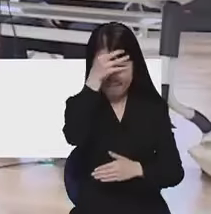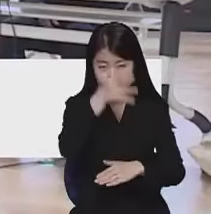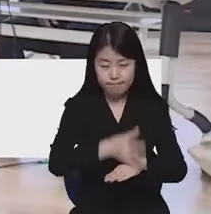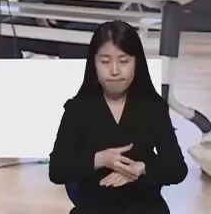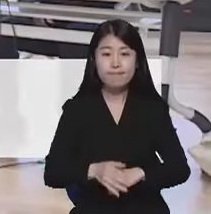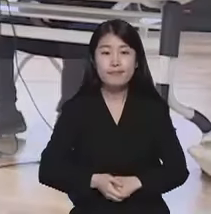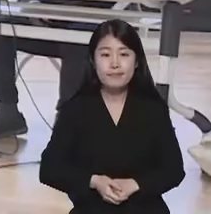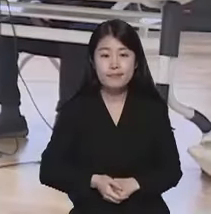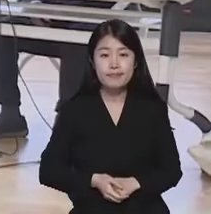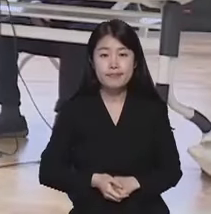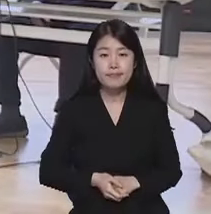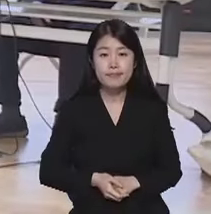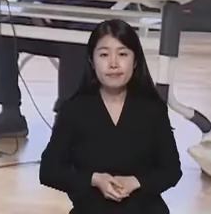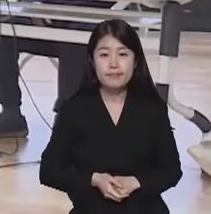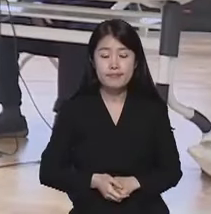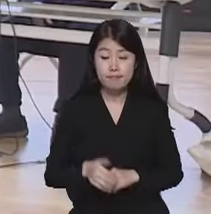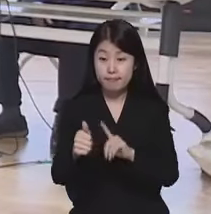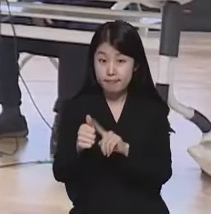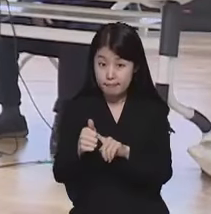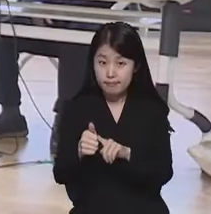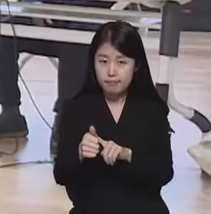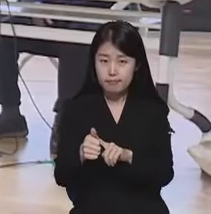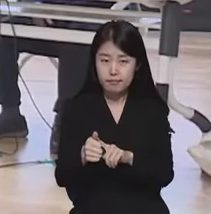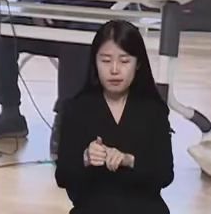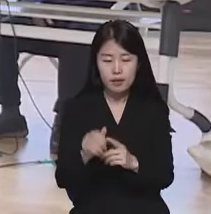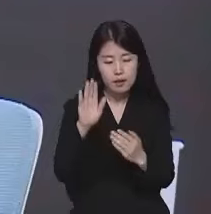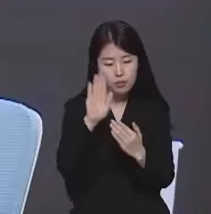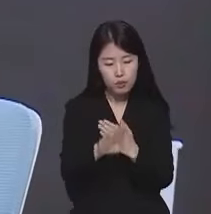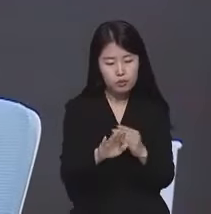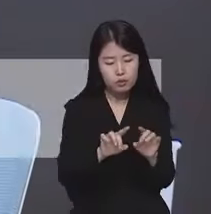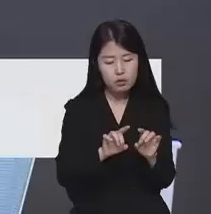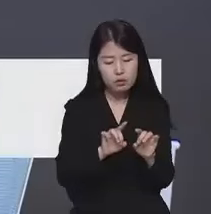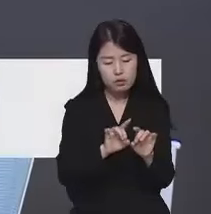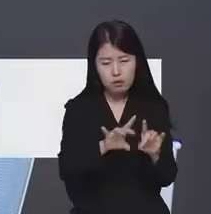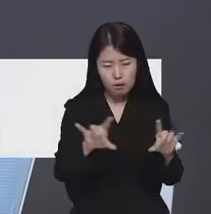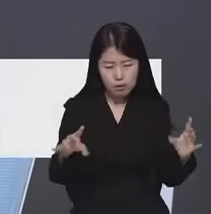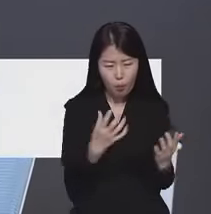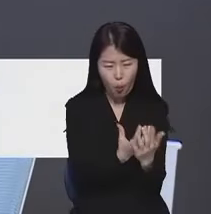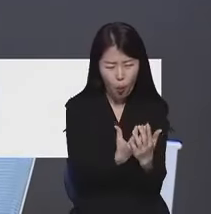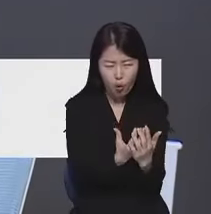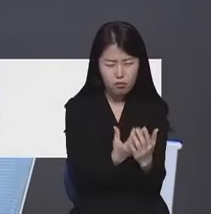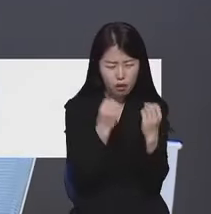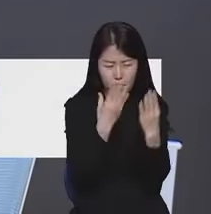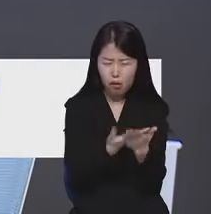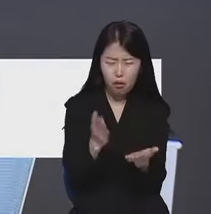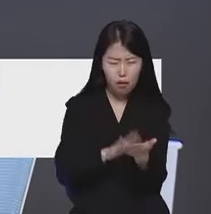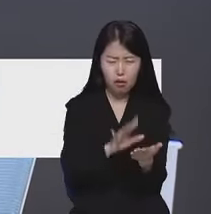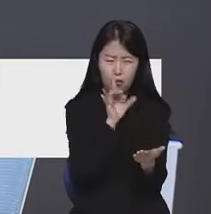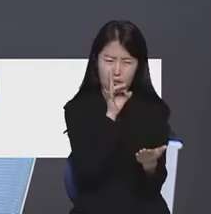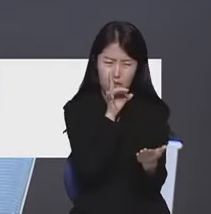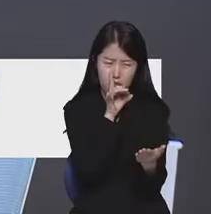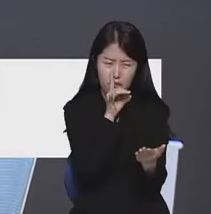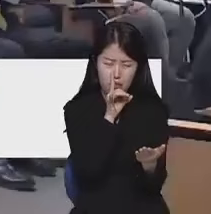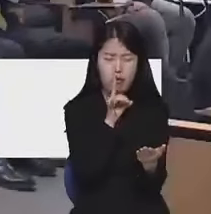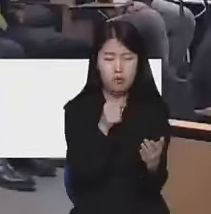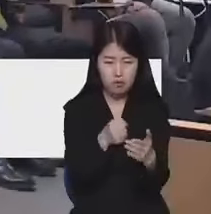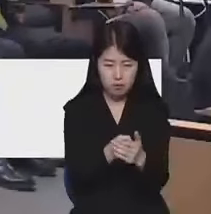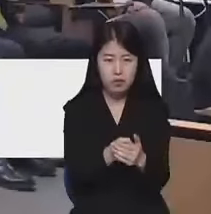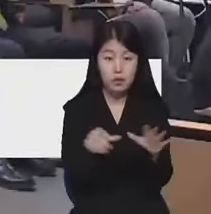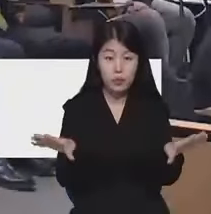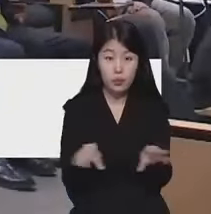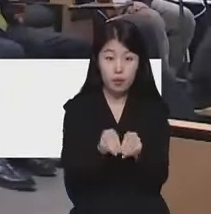드리겠습니다. 송 위원장은 이어 개별 보고서를 수정하는 것은 현재 법적으로 불가능하다며 종합보고서 작성